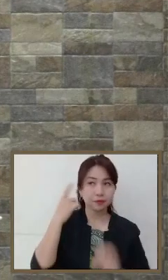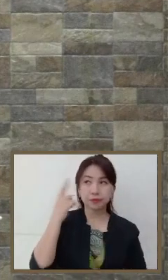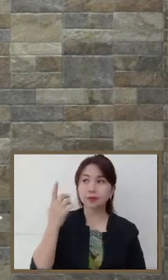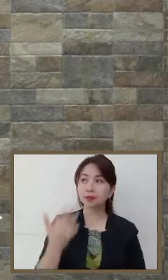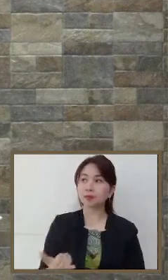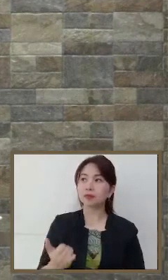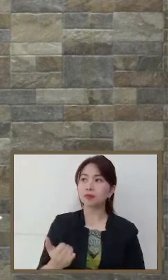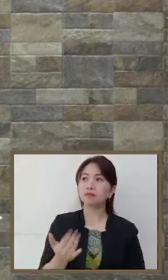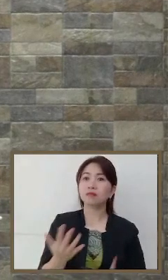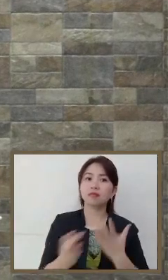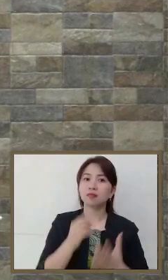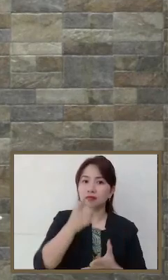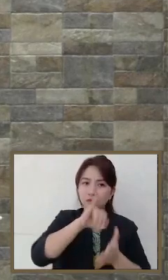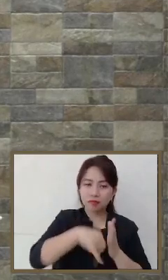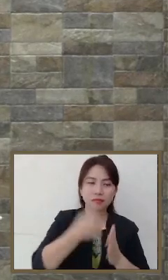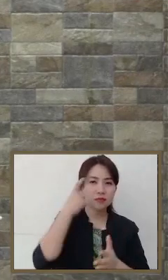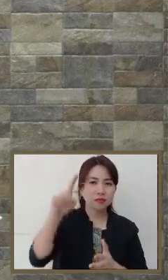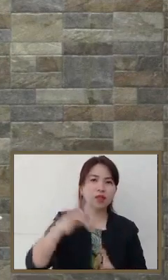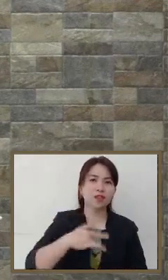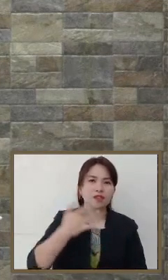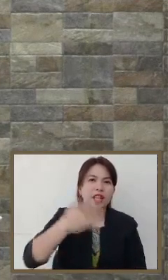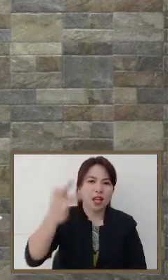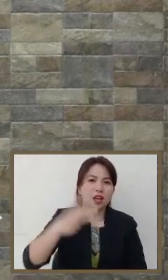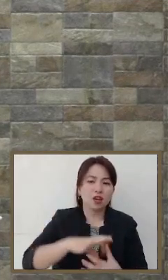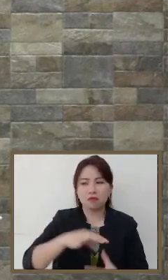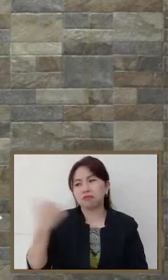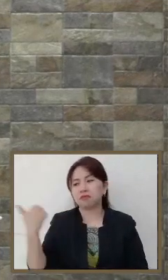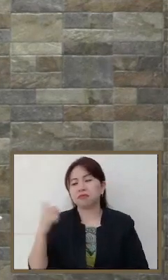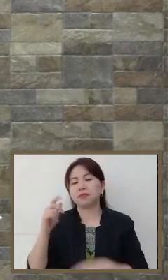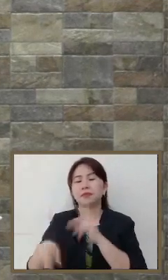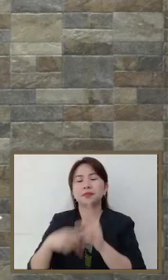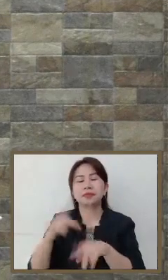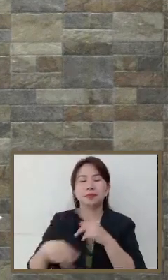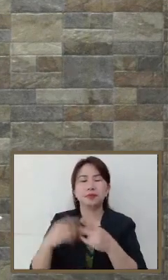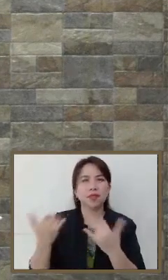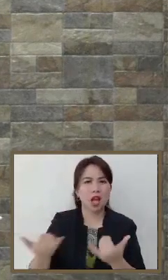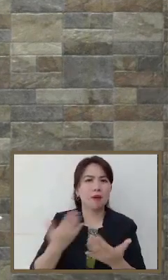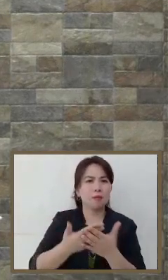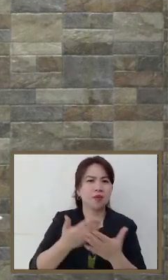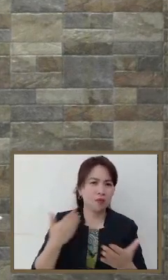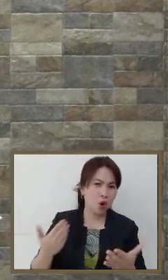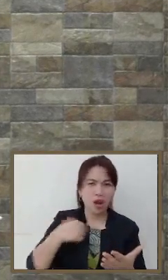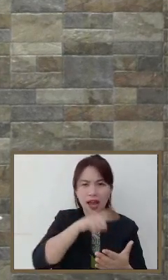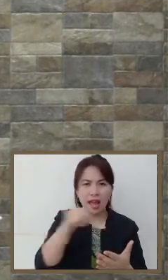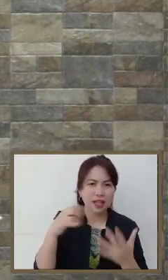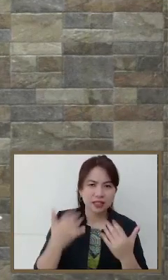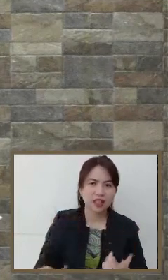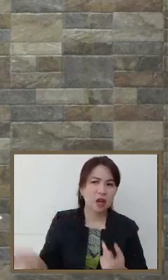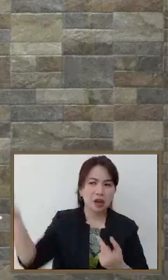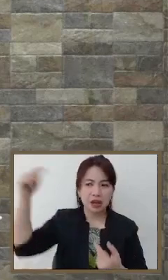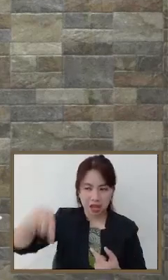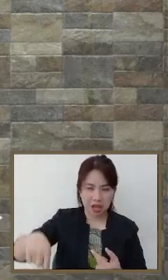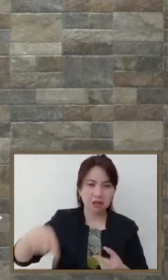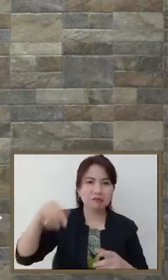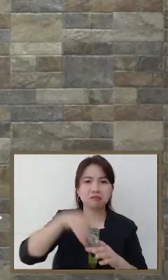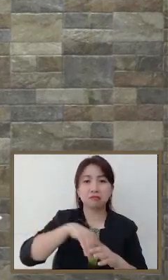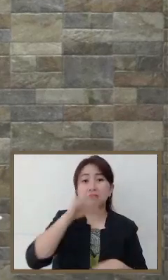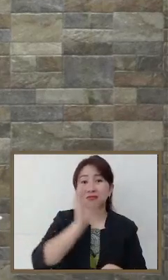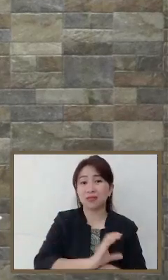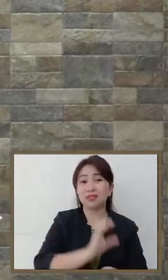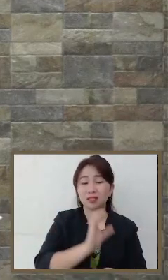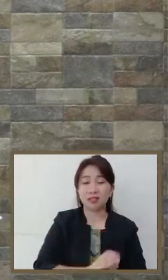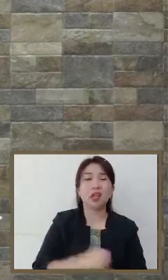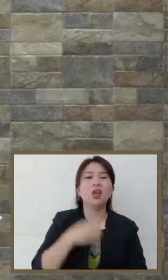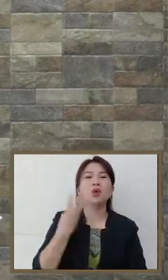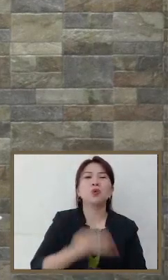ibang tao bago tayo mapunta sa gawain ng panginoon lagi na tayong after sa pakiramdam ng ibang tao ngayon nakakilala na